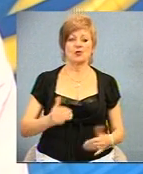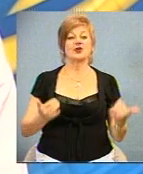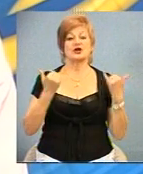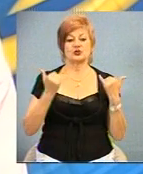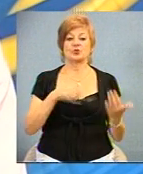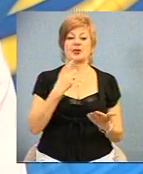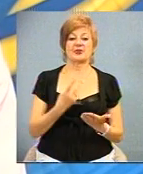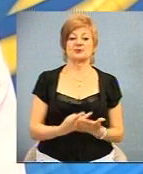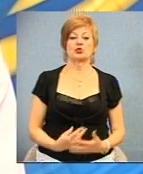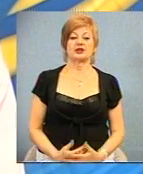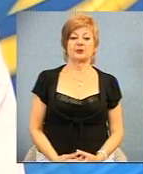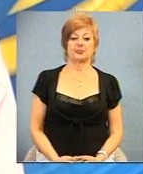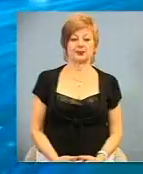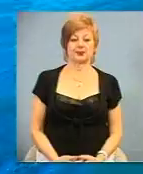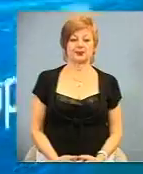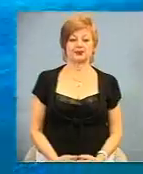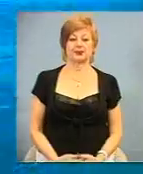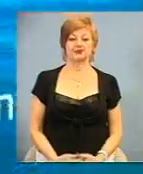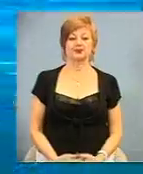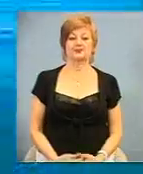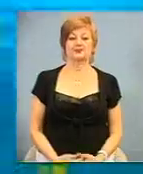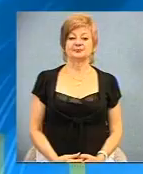у випуску про таке.